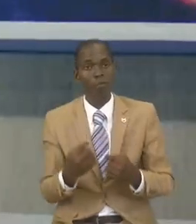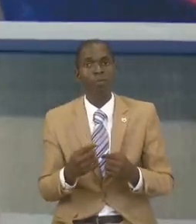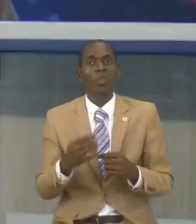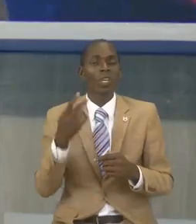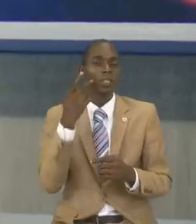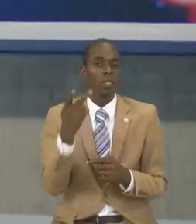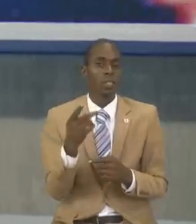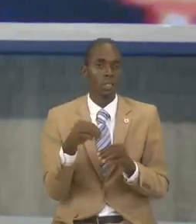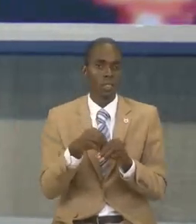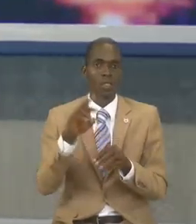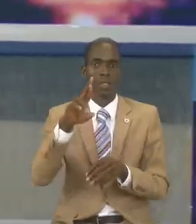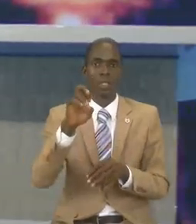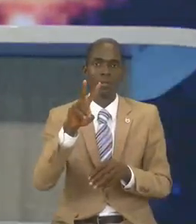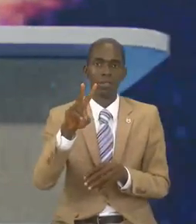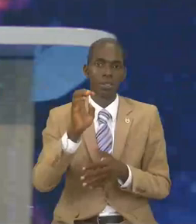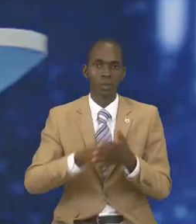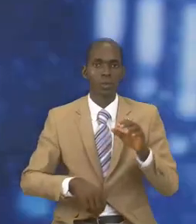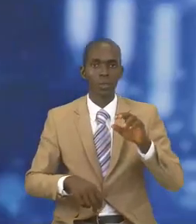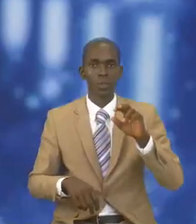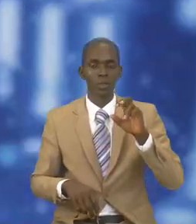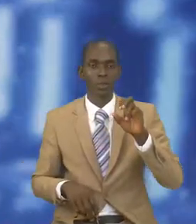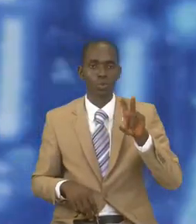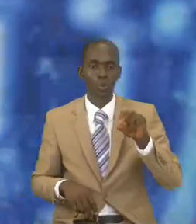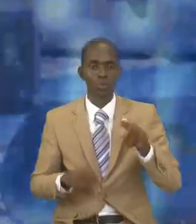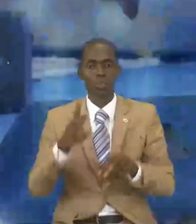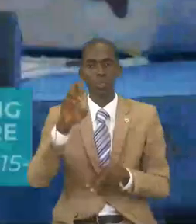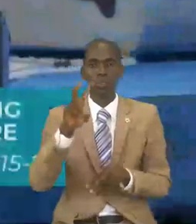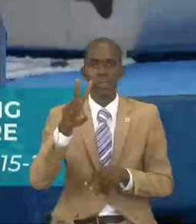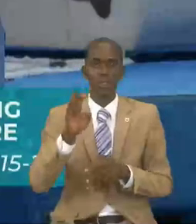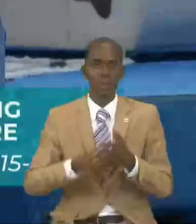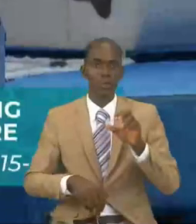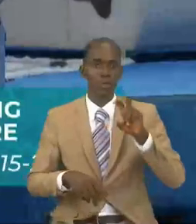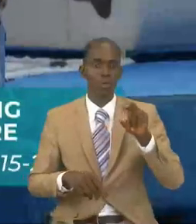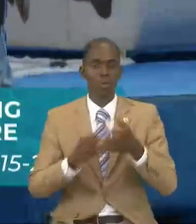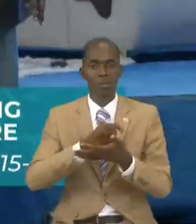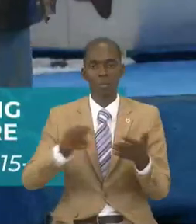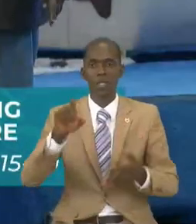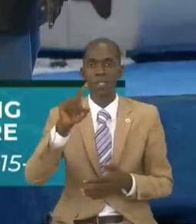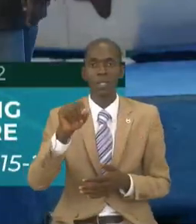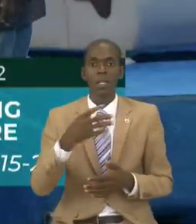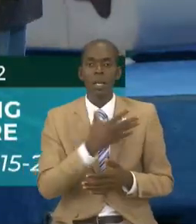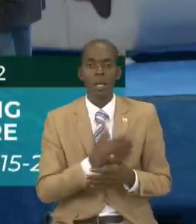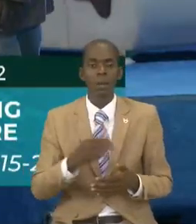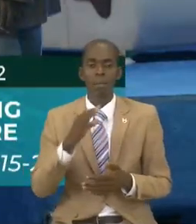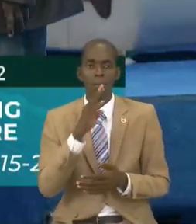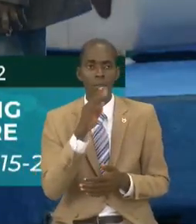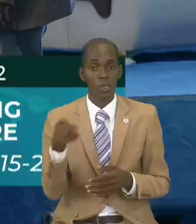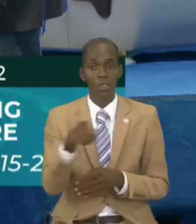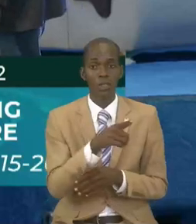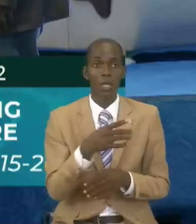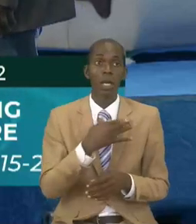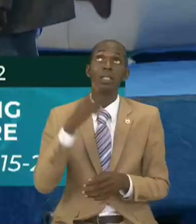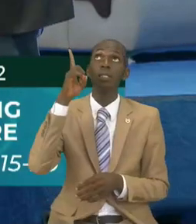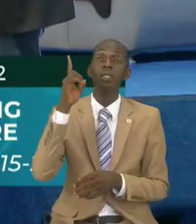vérité. Apocalypse chapitre 12, lisons le verset 11. Apocalypse 12, verset 11. Ils l'ont